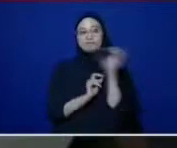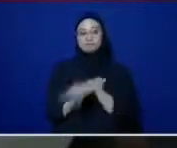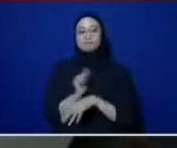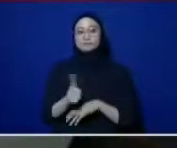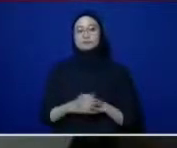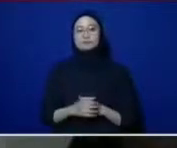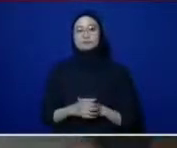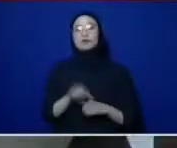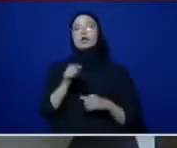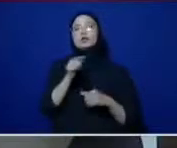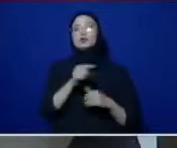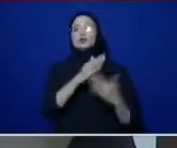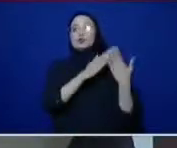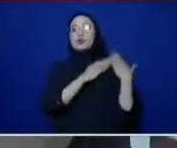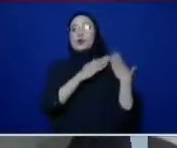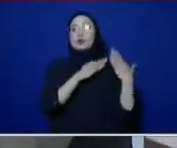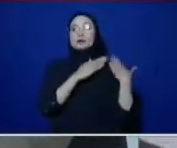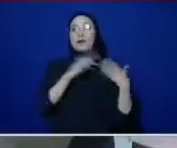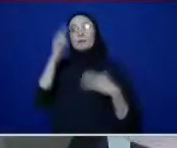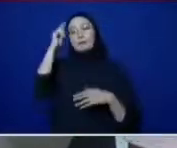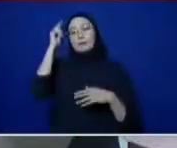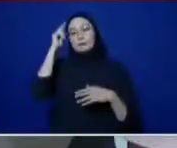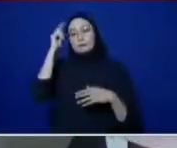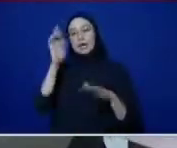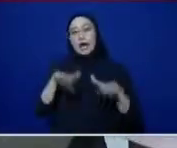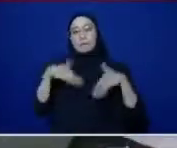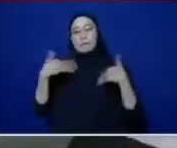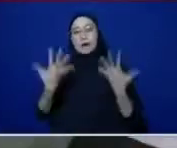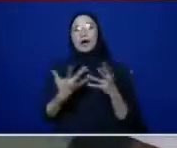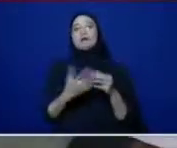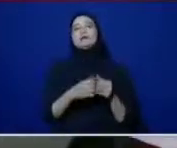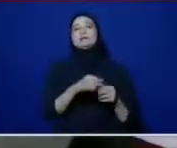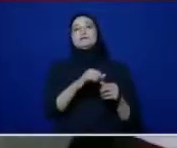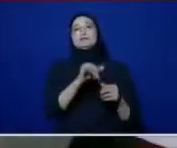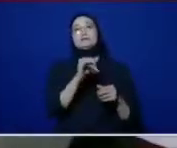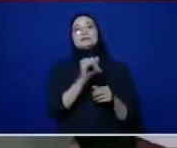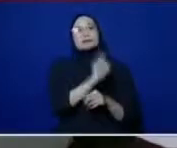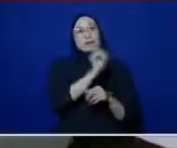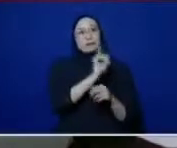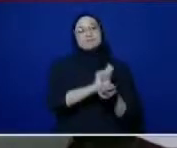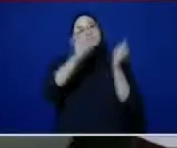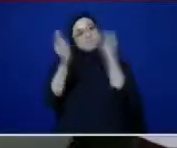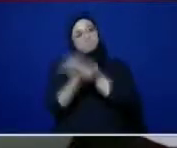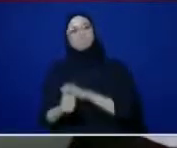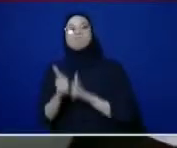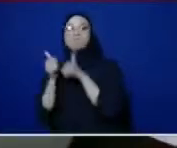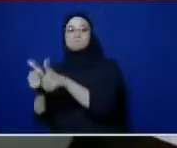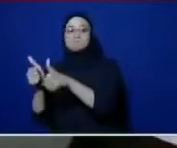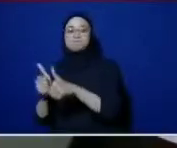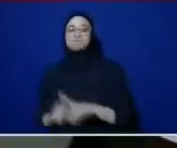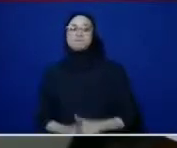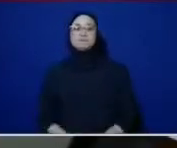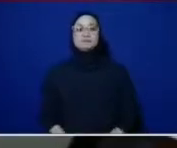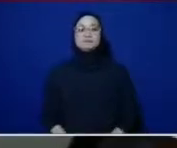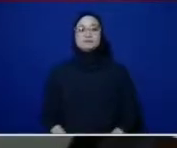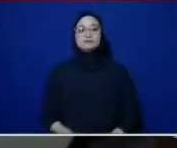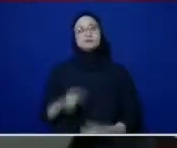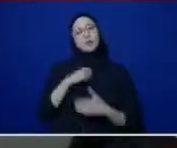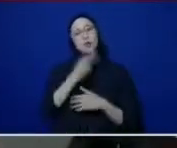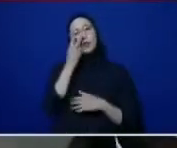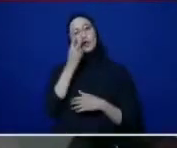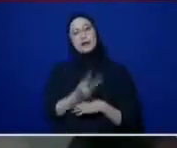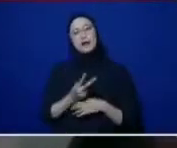itulah tugasnya pemimpin, agar yang tidak bagus itu menjadi bagus. Harap tenang. Saya